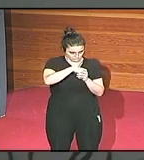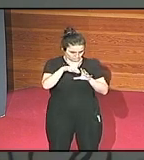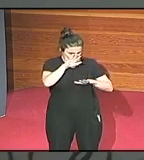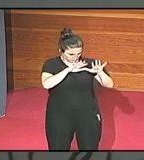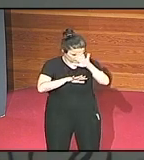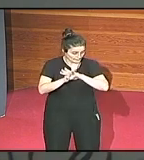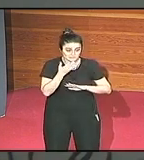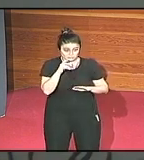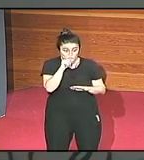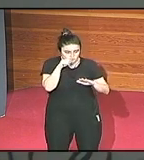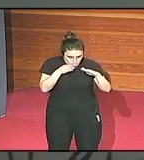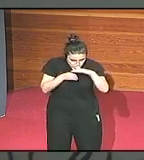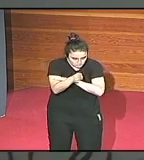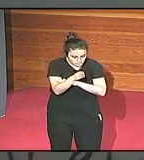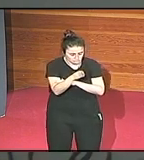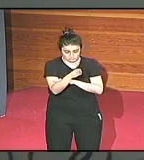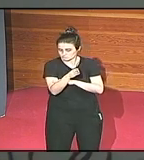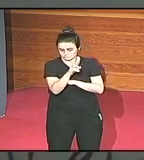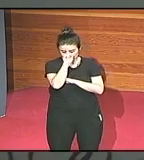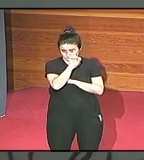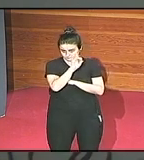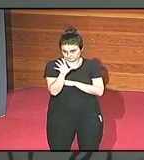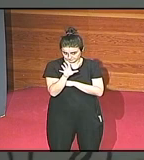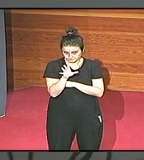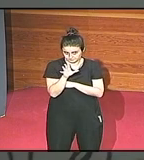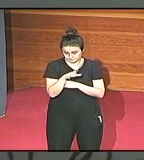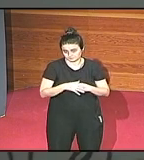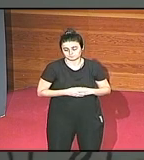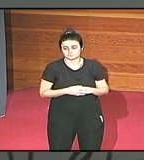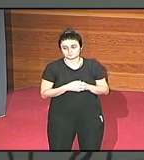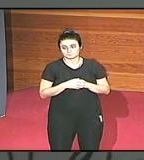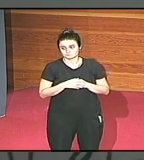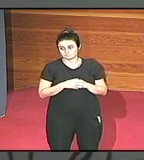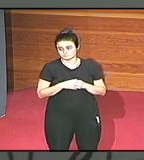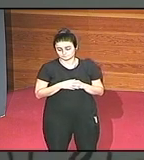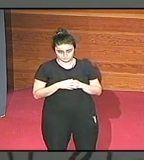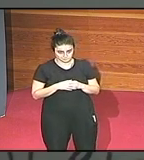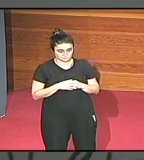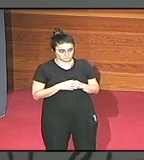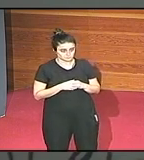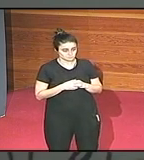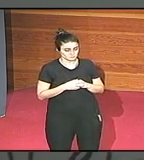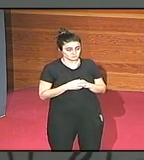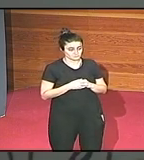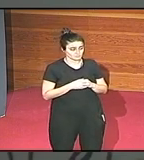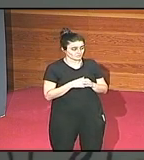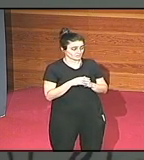duzu. Zer dagoen, ez? Zer den hori, ez? Bai, manikeismo hori badago,